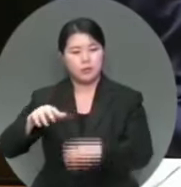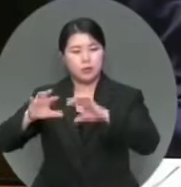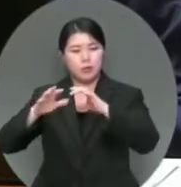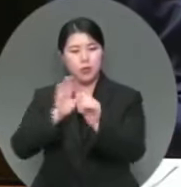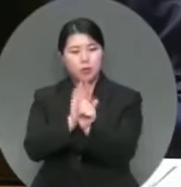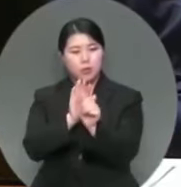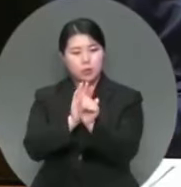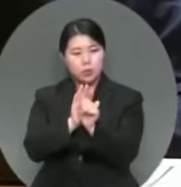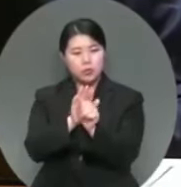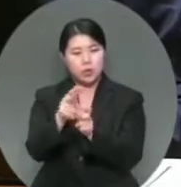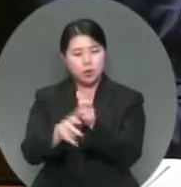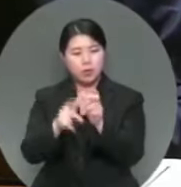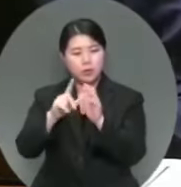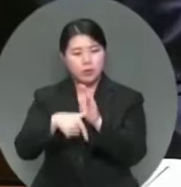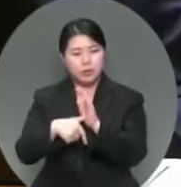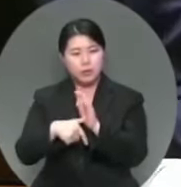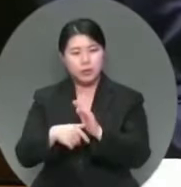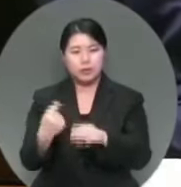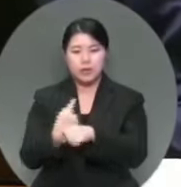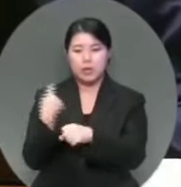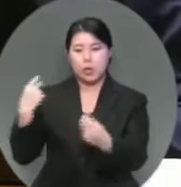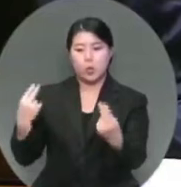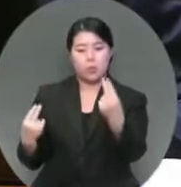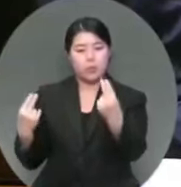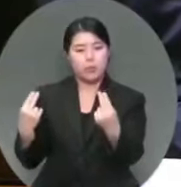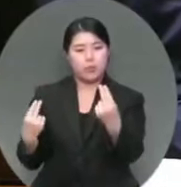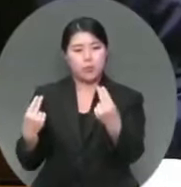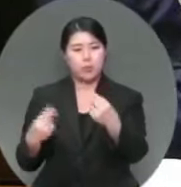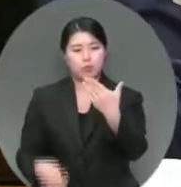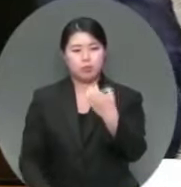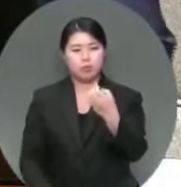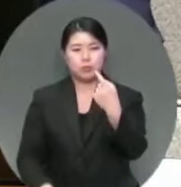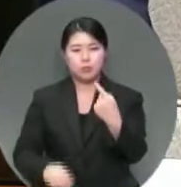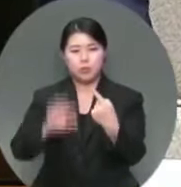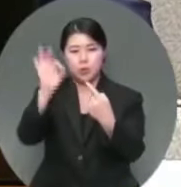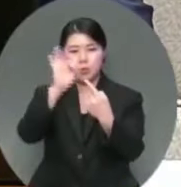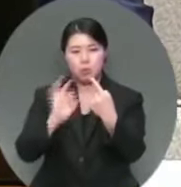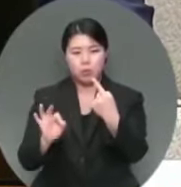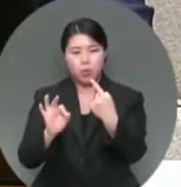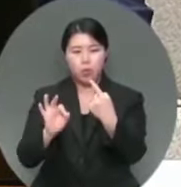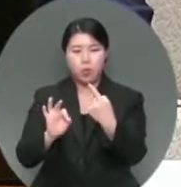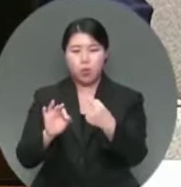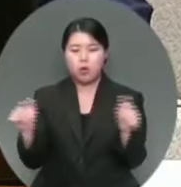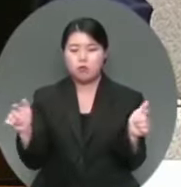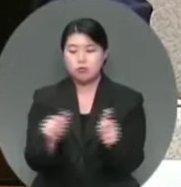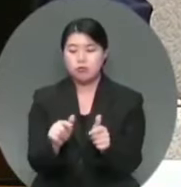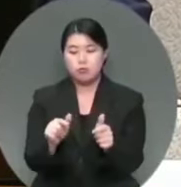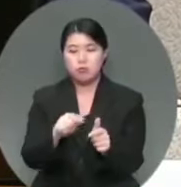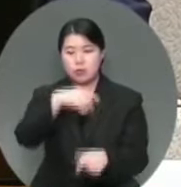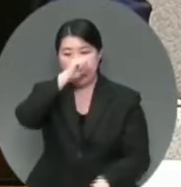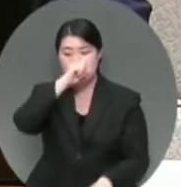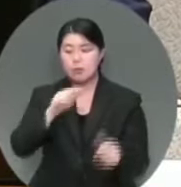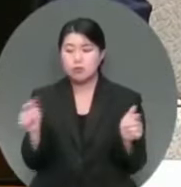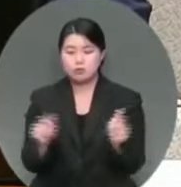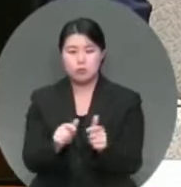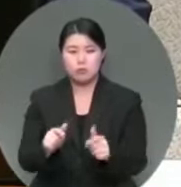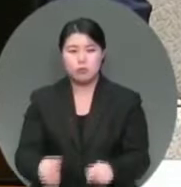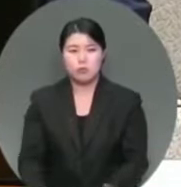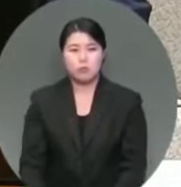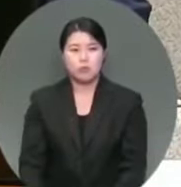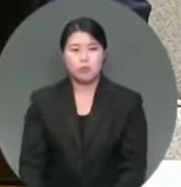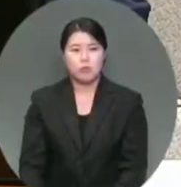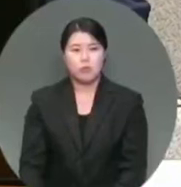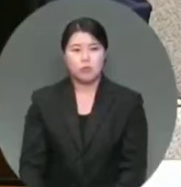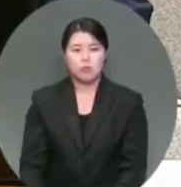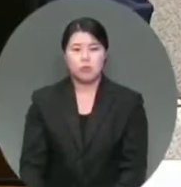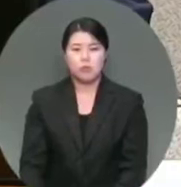지자체 사업의 경우 전년 대비 91%가 지금 그 감액이 됐다는데요. 너무나도